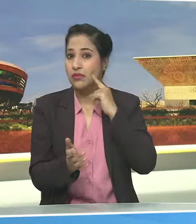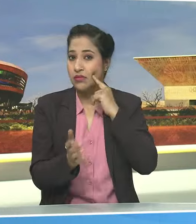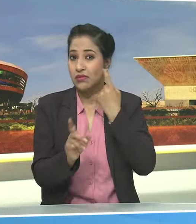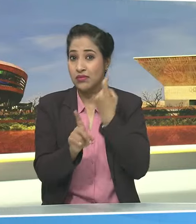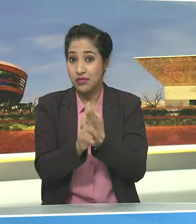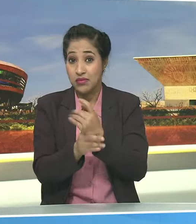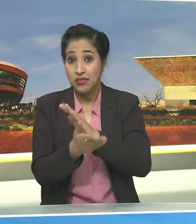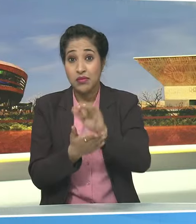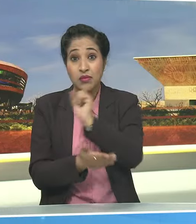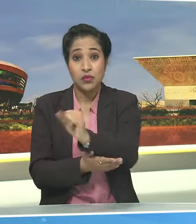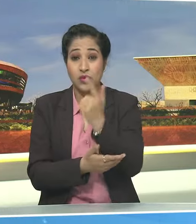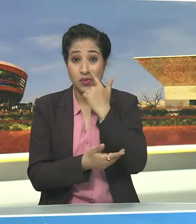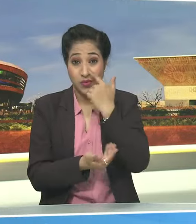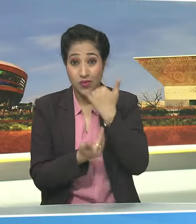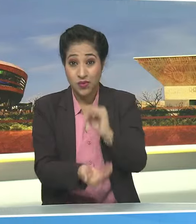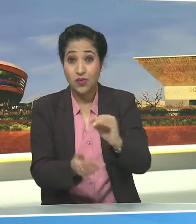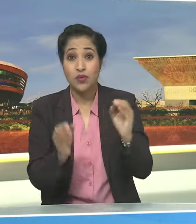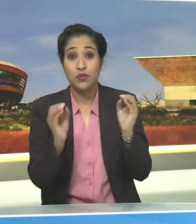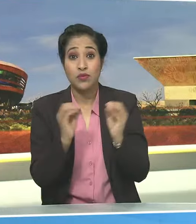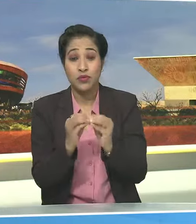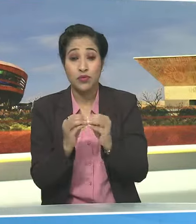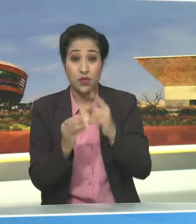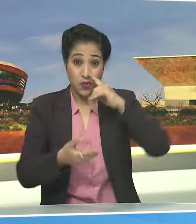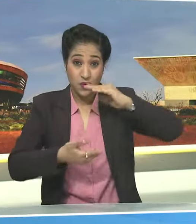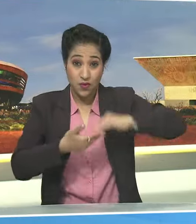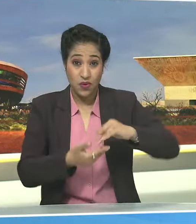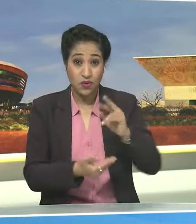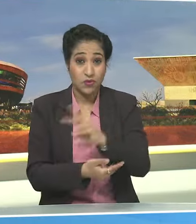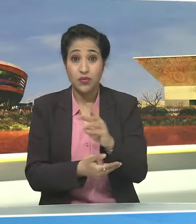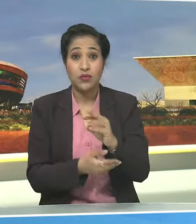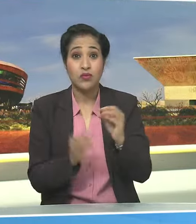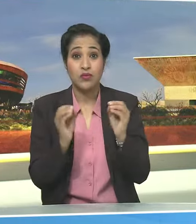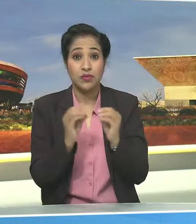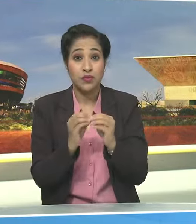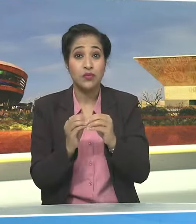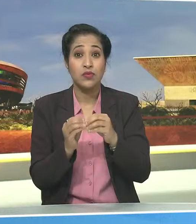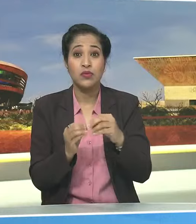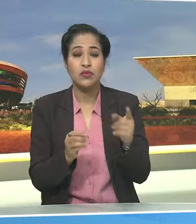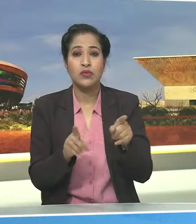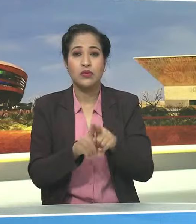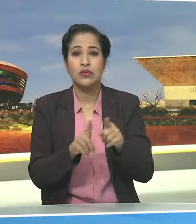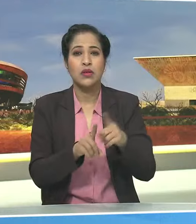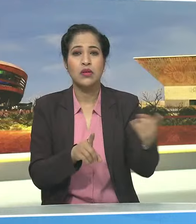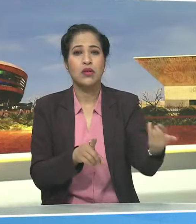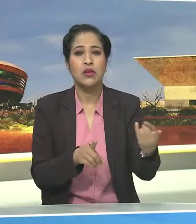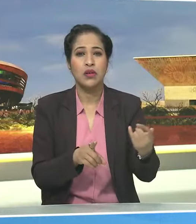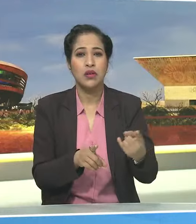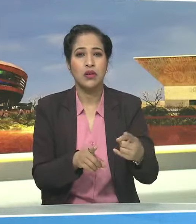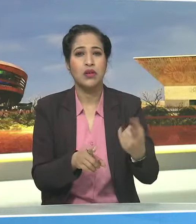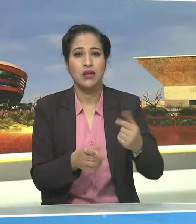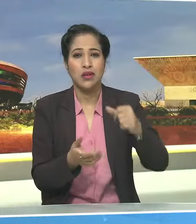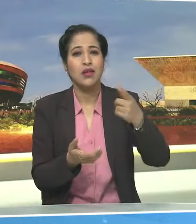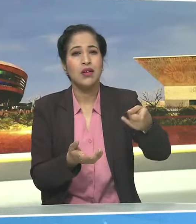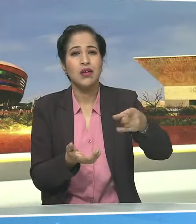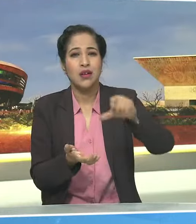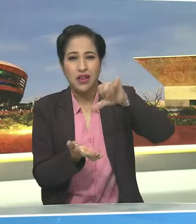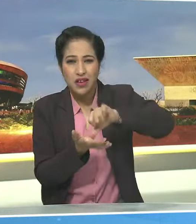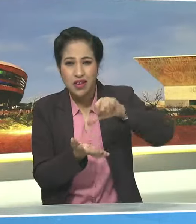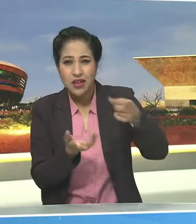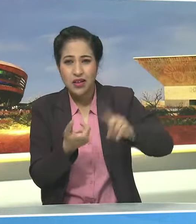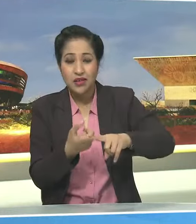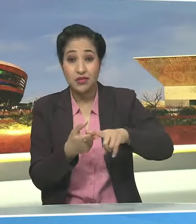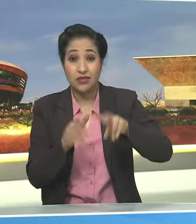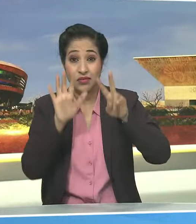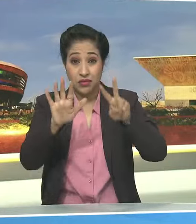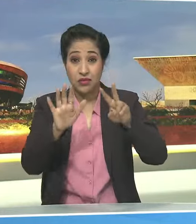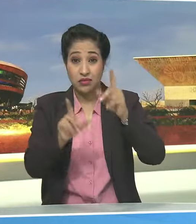खान और उनकी पुत्री और उनकी पत्नी बुशरा बीवी को गैर इस्लामिक निकाह मामले में सा साल